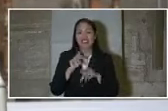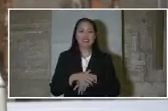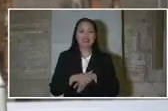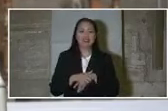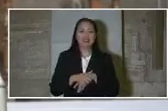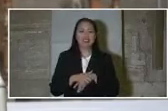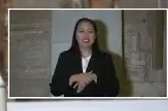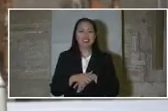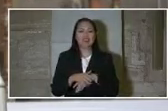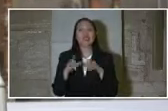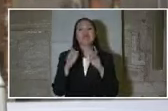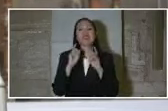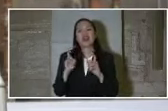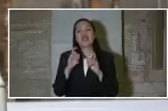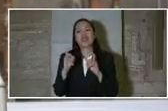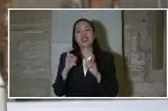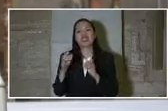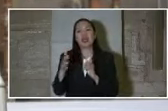Kaya, mabilis mabola.